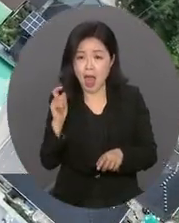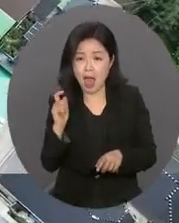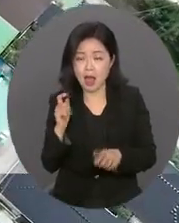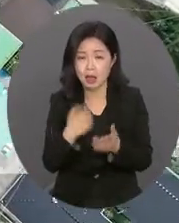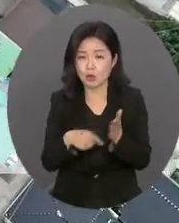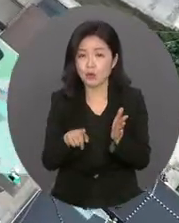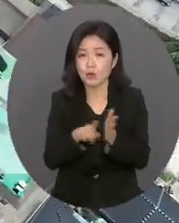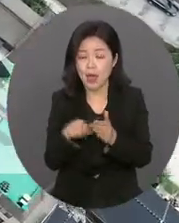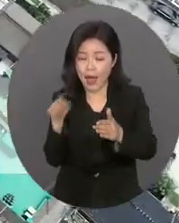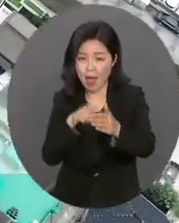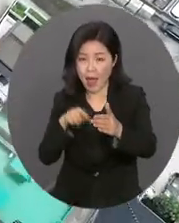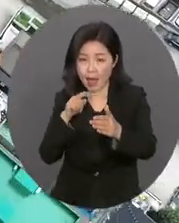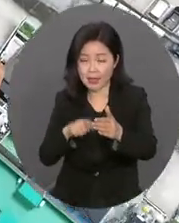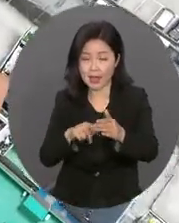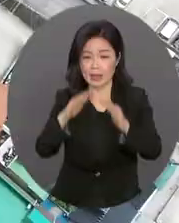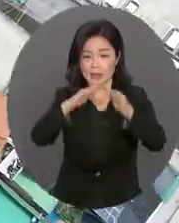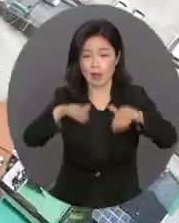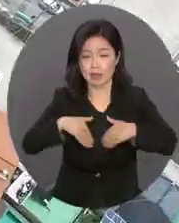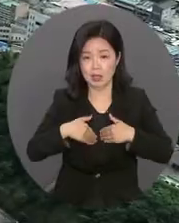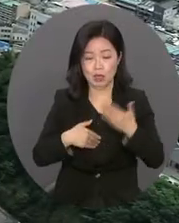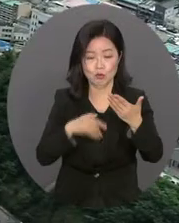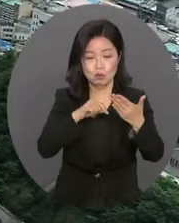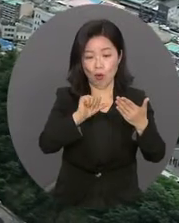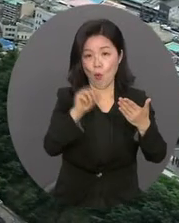설계하는 건축물 내진율이 전남은